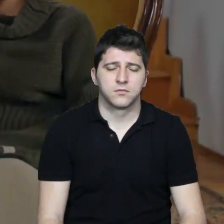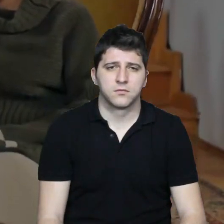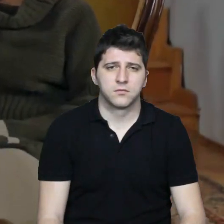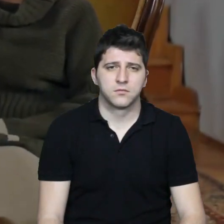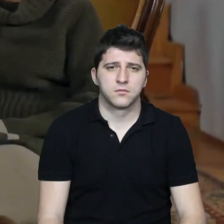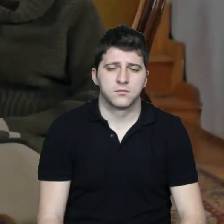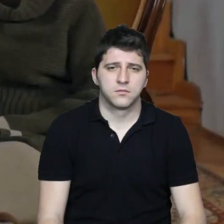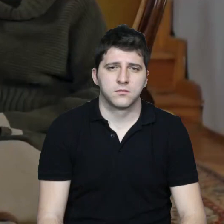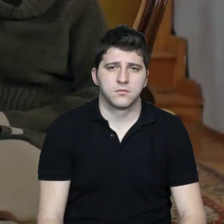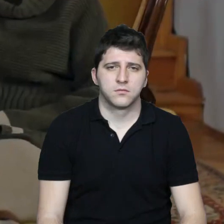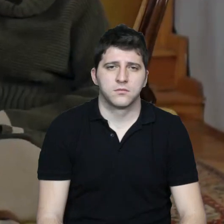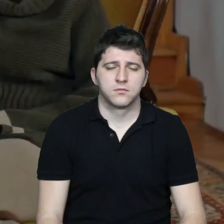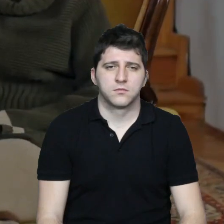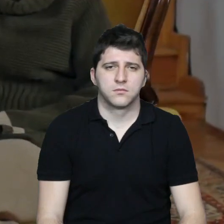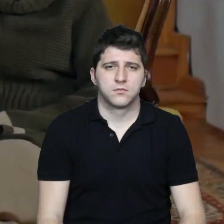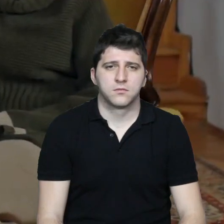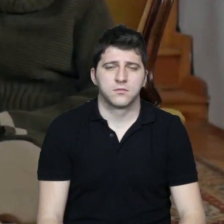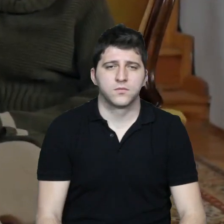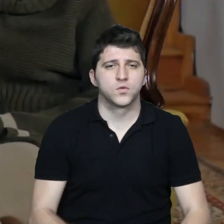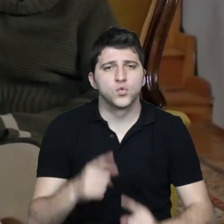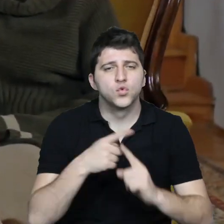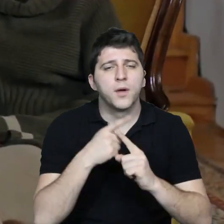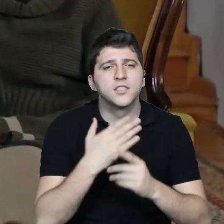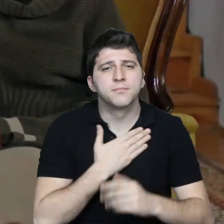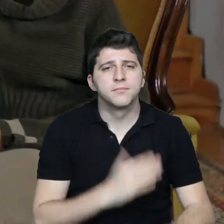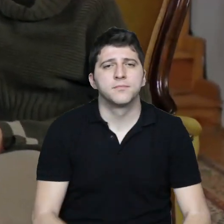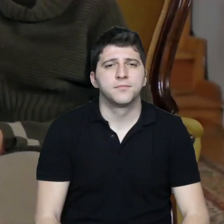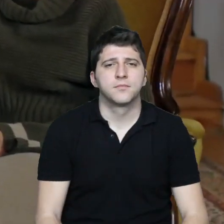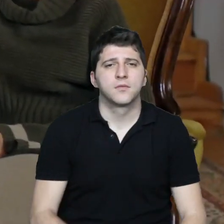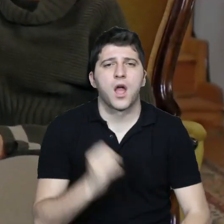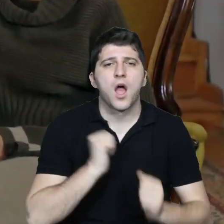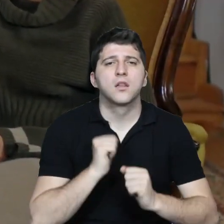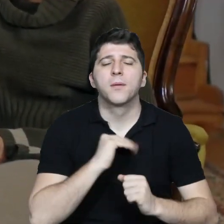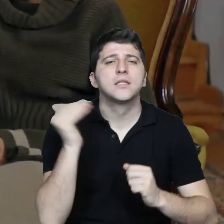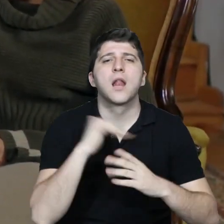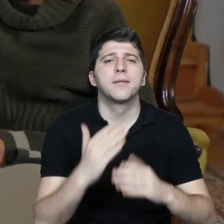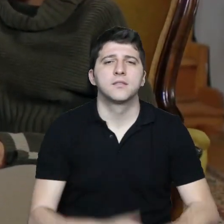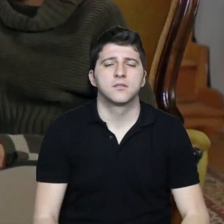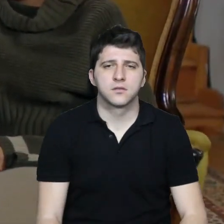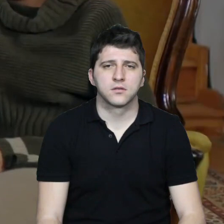da arkadaki sandalyeye geçti. Tuba'cığım, gelmedin bugün antrenmana.